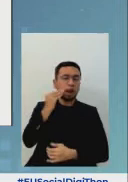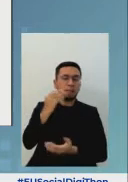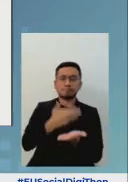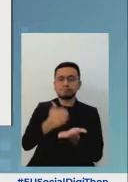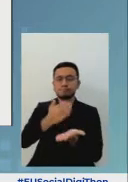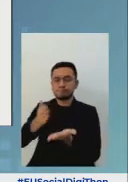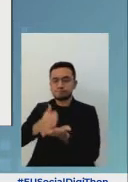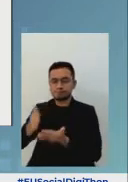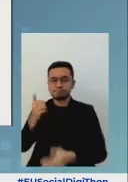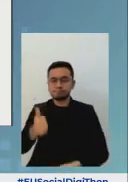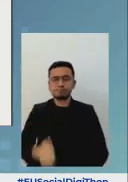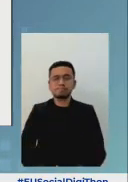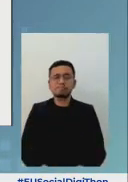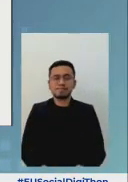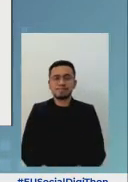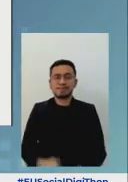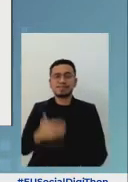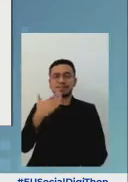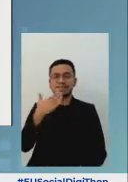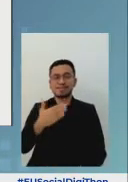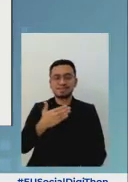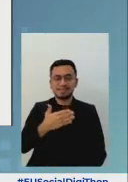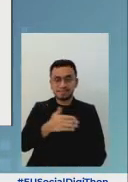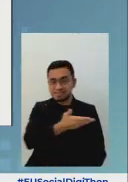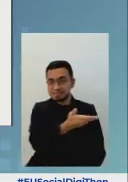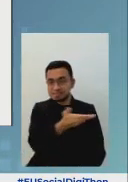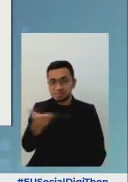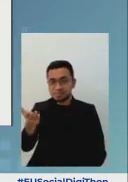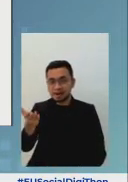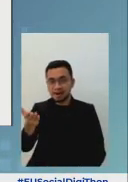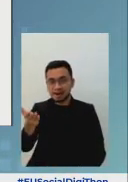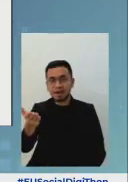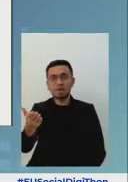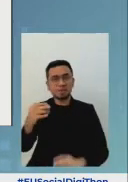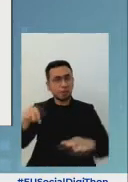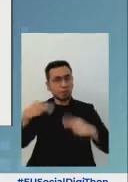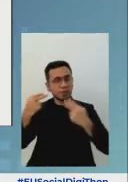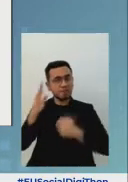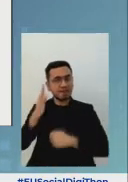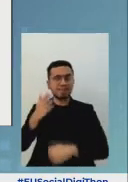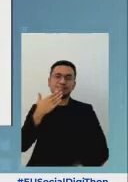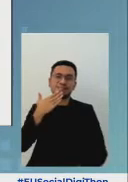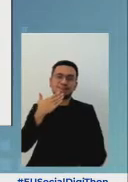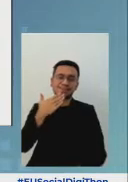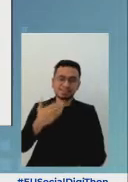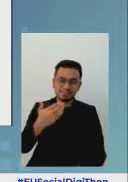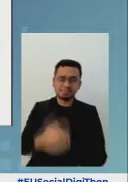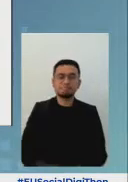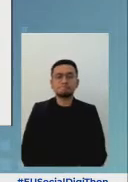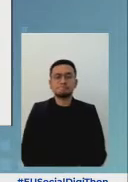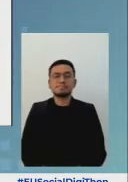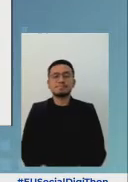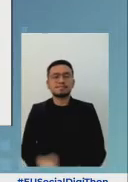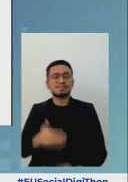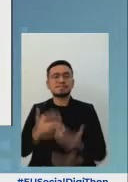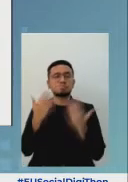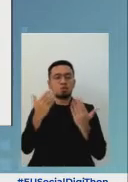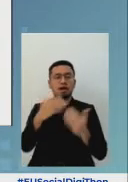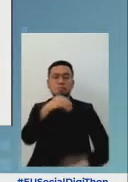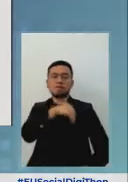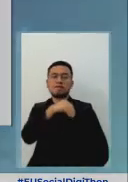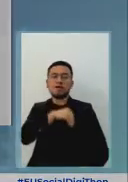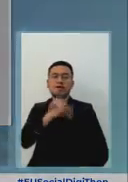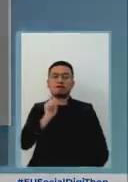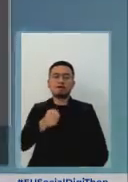Baik, adik-adik terima kasih ya udah mendengarkan aku, mudah-mudahan bermanfaat. Semoga ini bisa membuat adik-adik